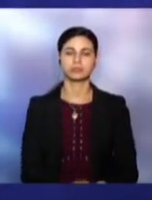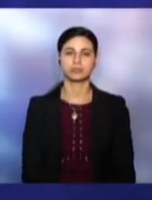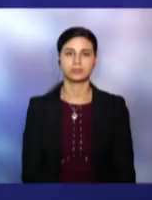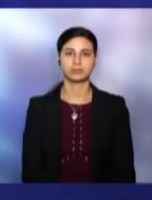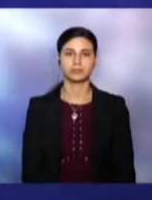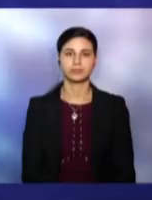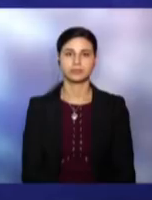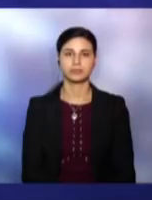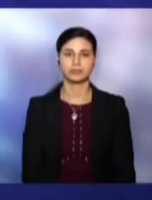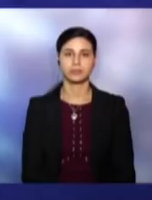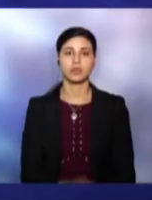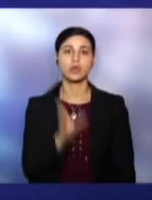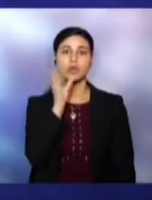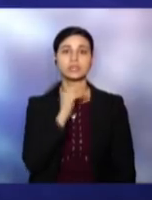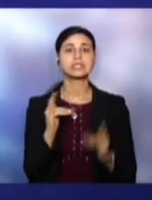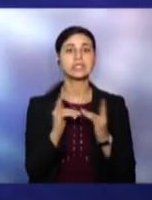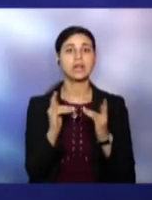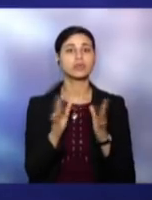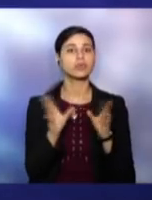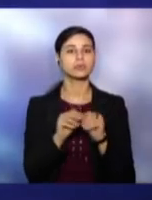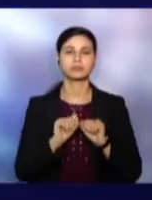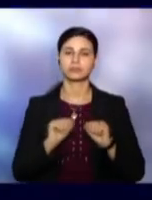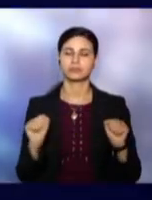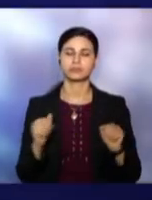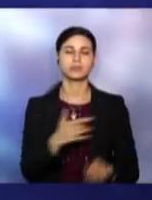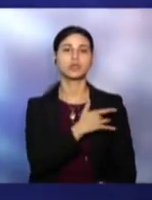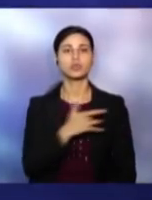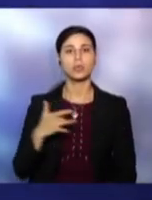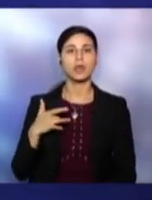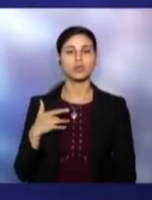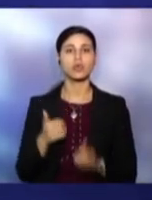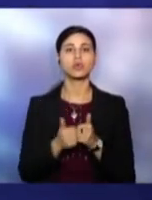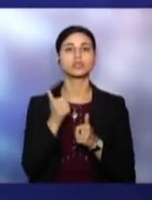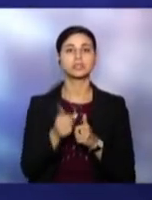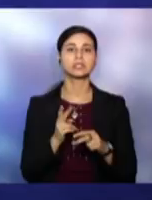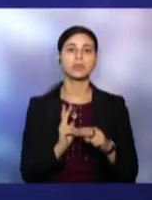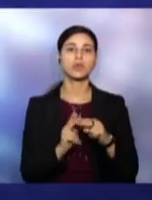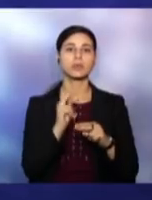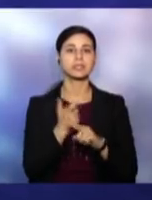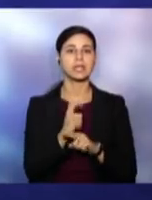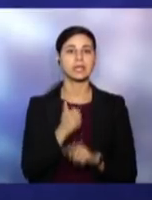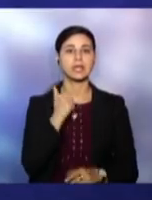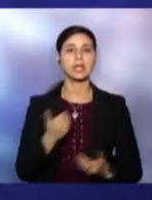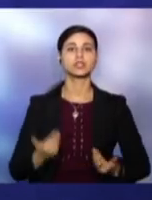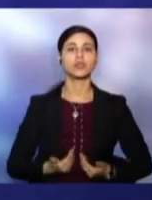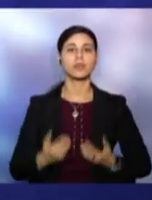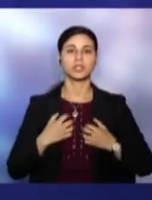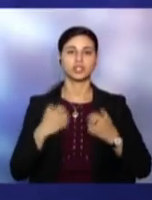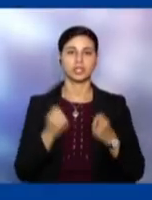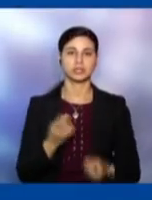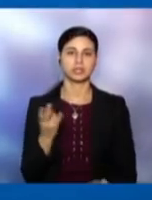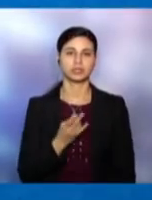ოთახში, მით უფრო საერთო საწოლში. ტუბერკულოზის პროფილაქტიკის საუკეთესო საშუალება ჯანსაღი ცხოვრების